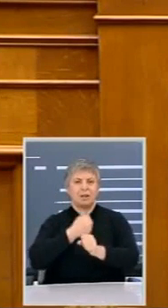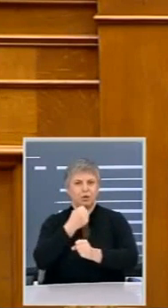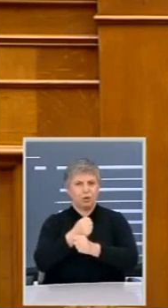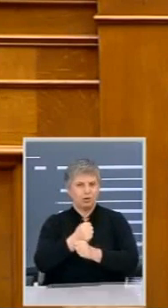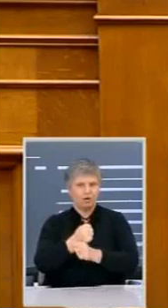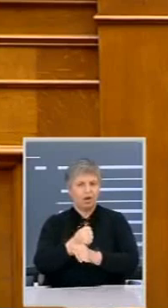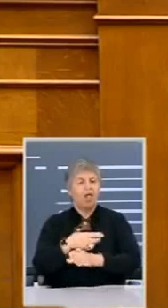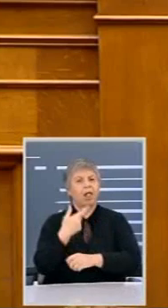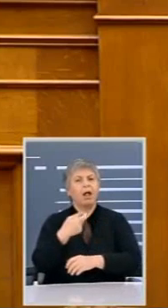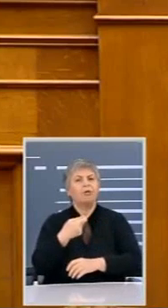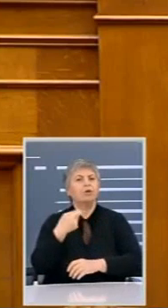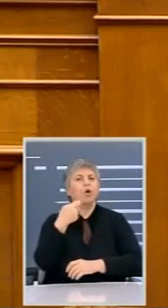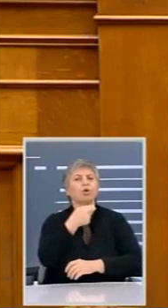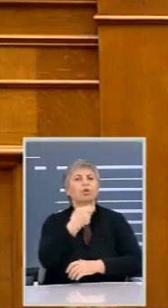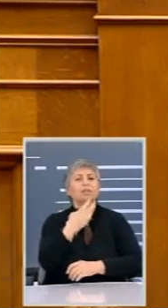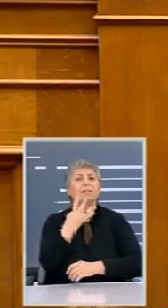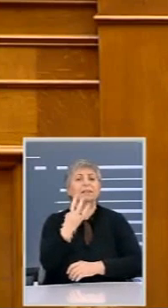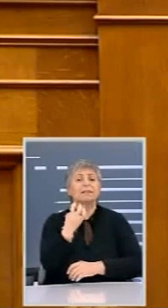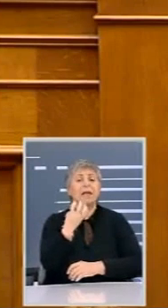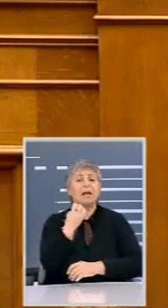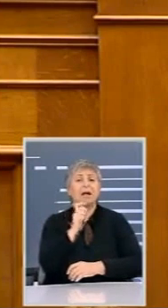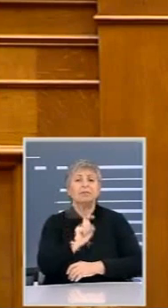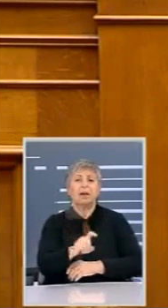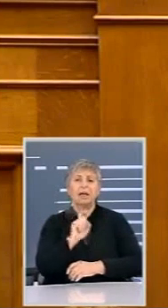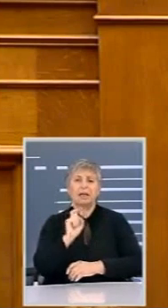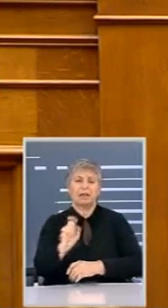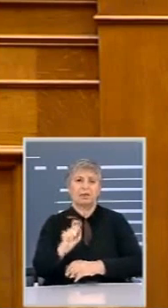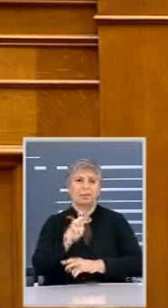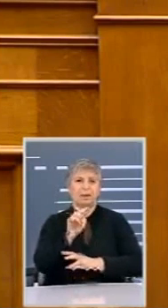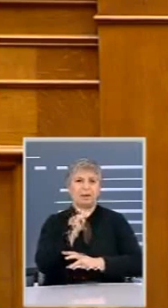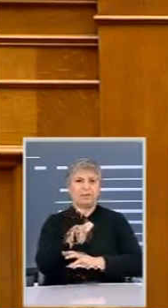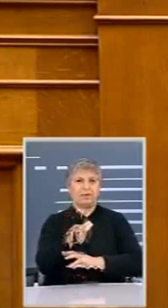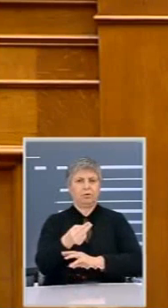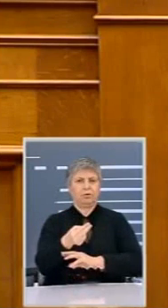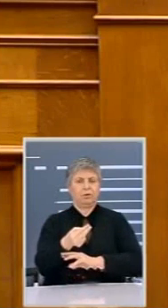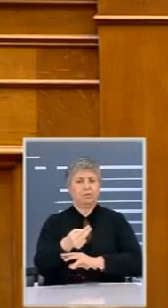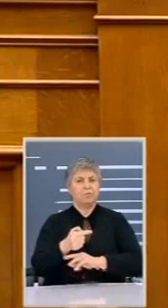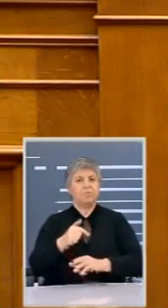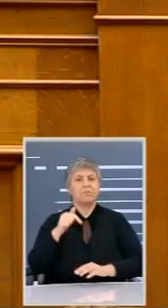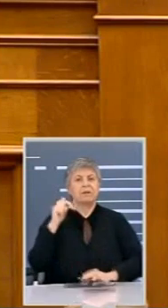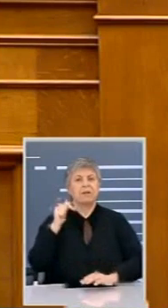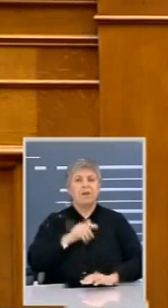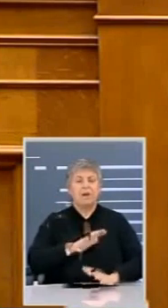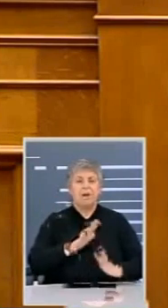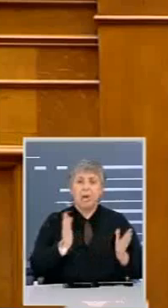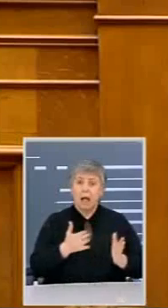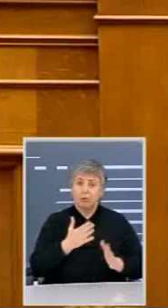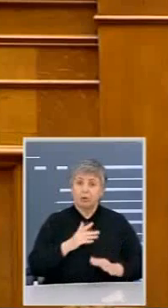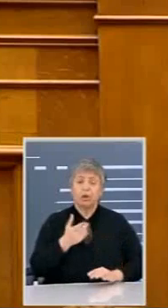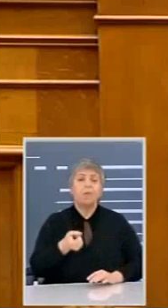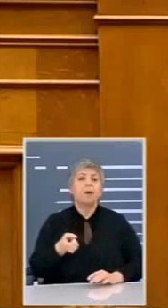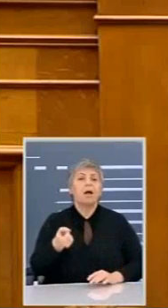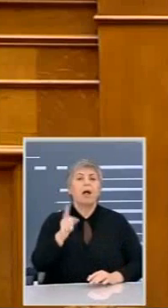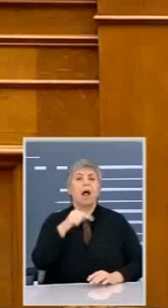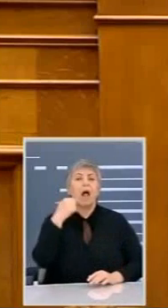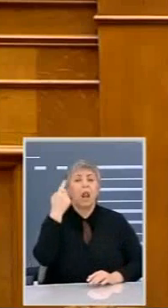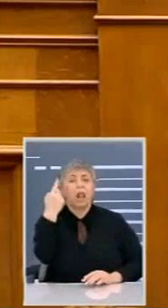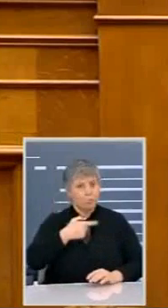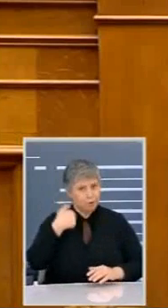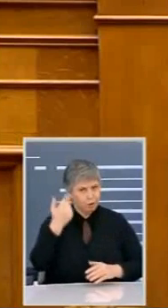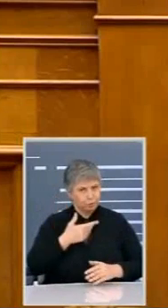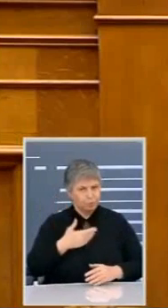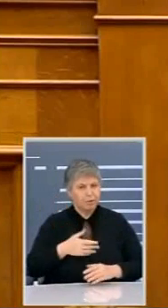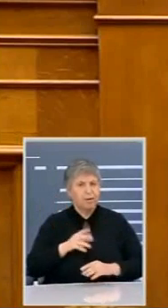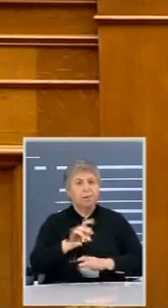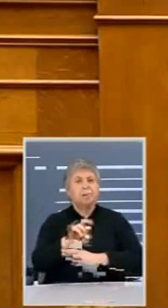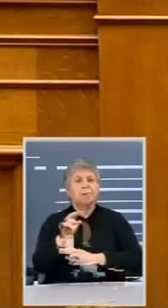υπόλοιπο 40 εκατομμύρια ευρώ. Κάθε υποψήφιος δανειολήπτης αποκλείεται να δανειοδοτούνταν εκ